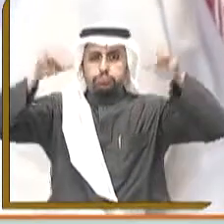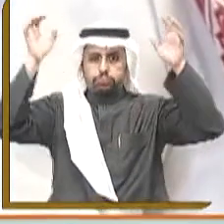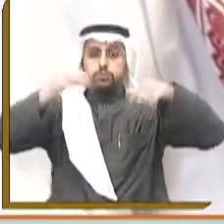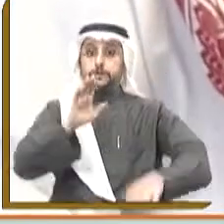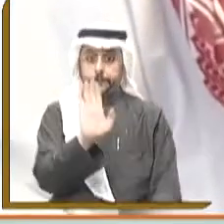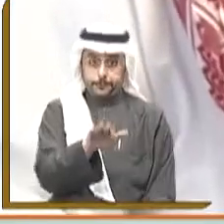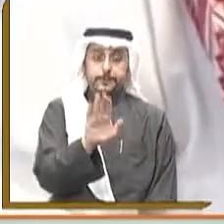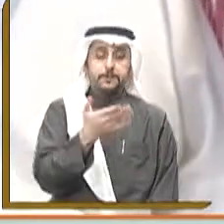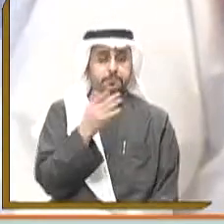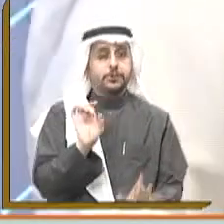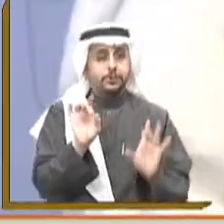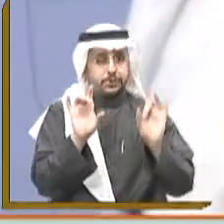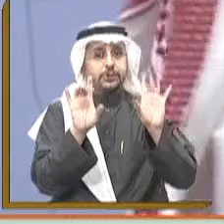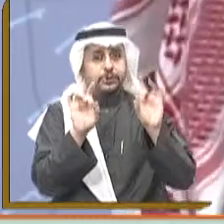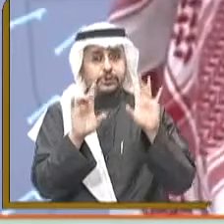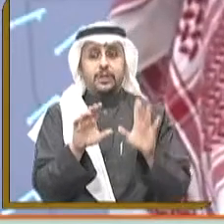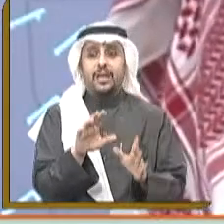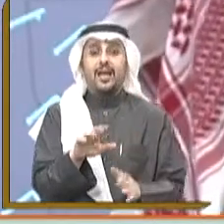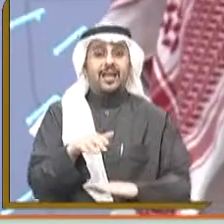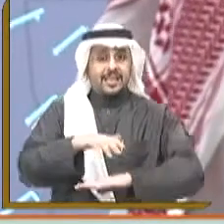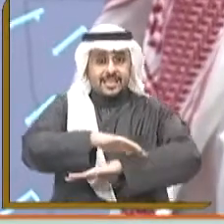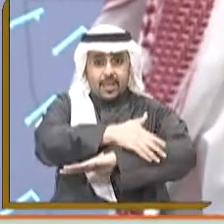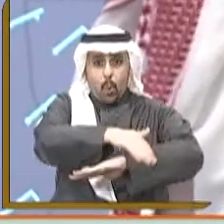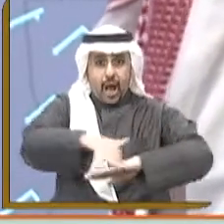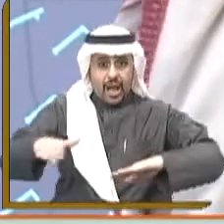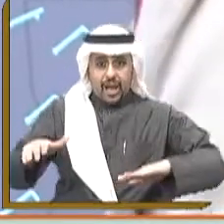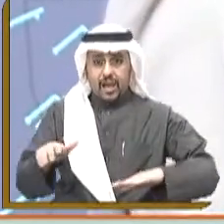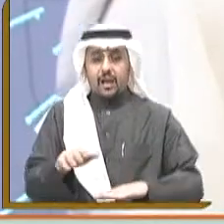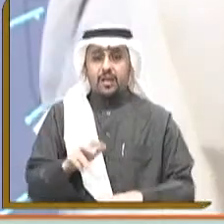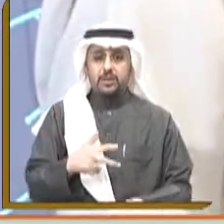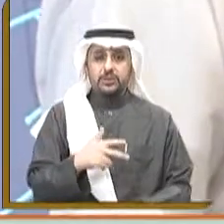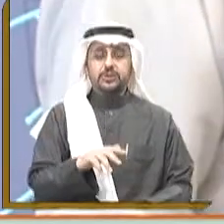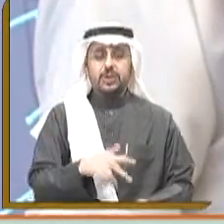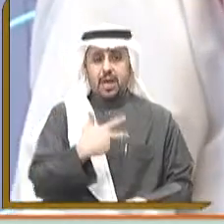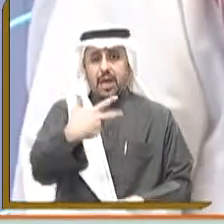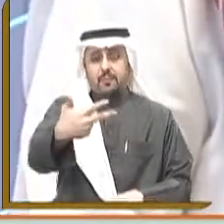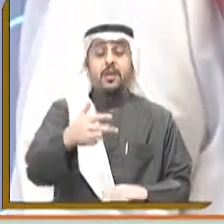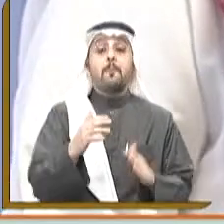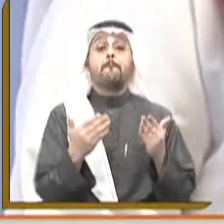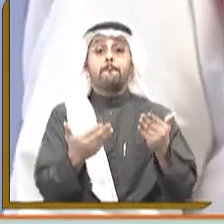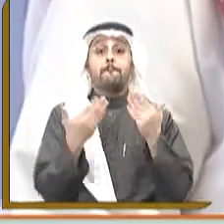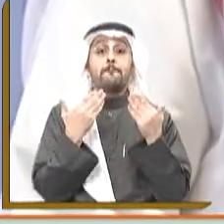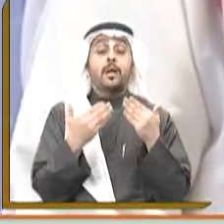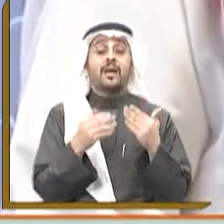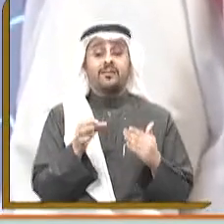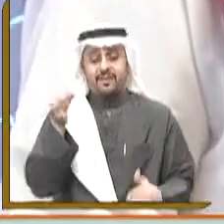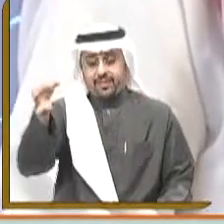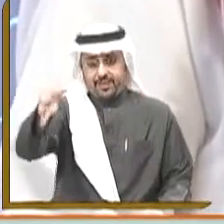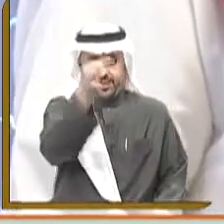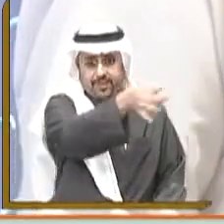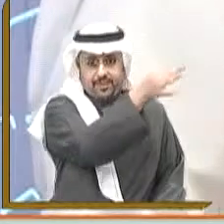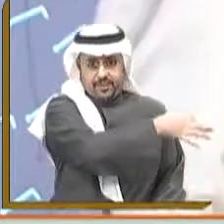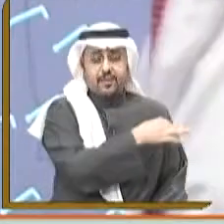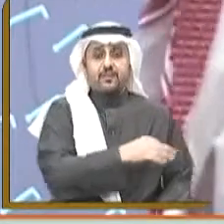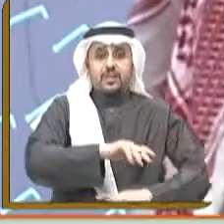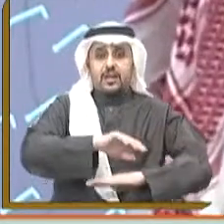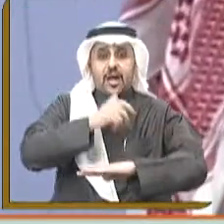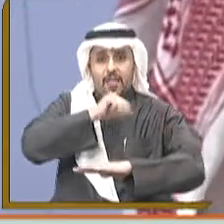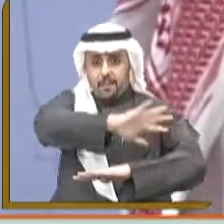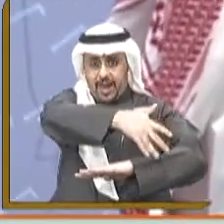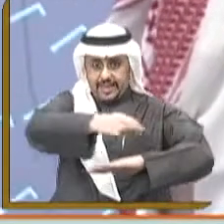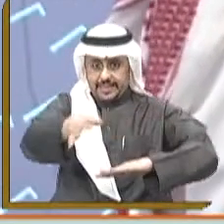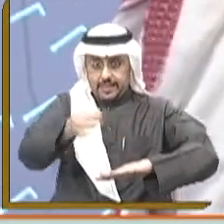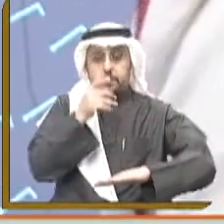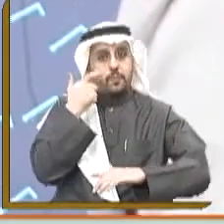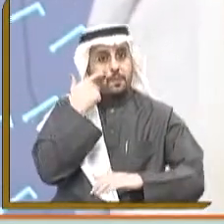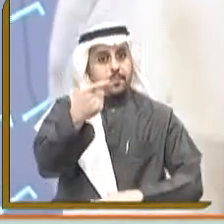وغزارة الأمطار وشدتها خاصة على السواحل الجنوبية من منطقة مكة المكرمة في الشعيبة في الليث في القفذة. هذه المناطق